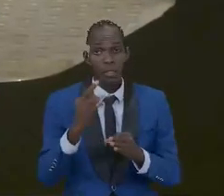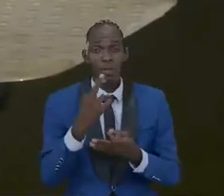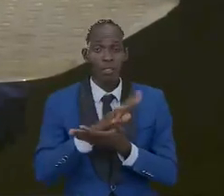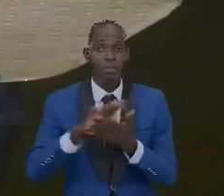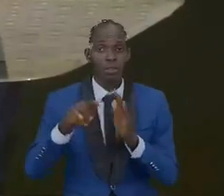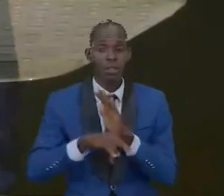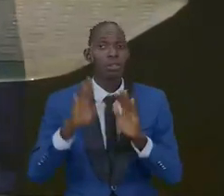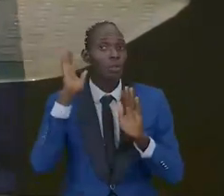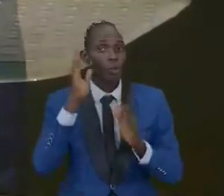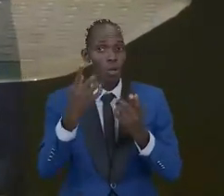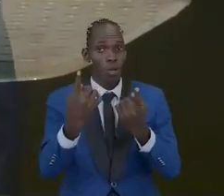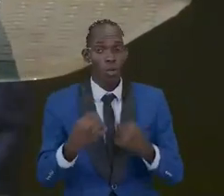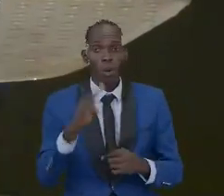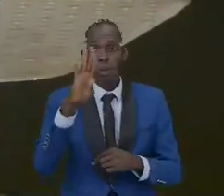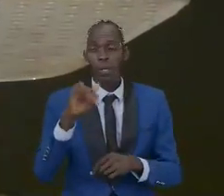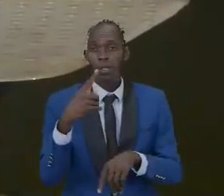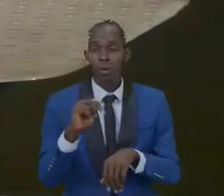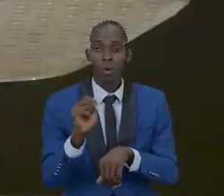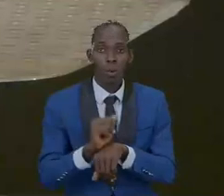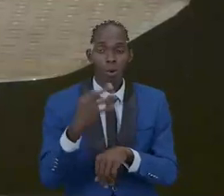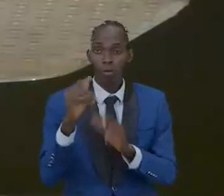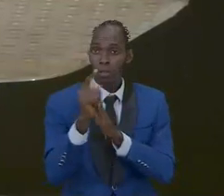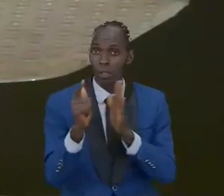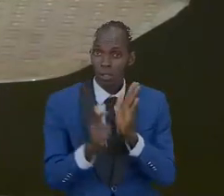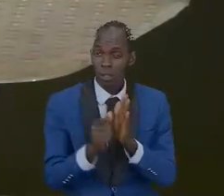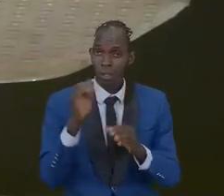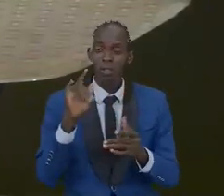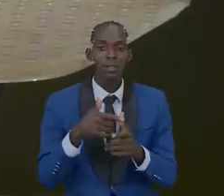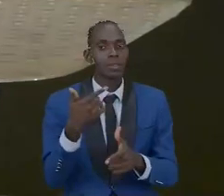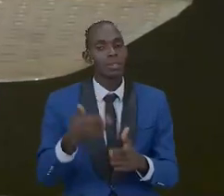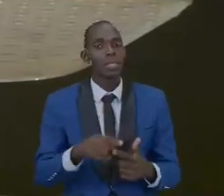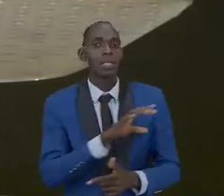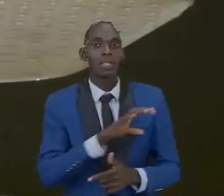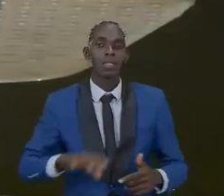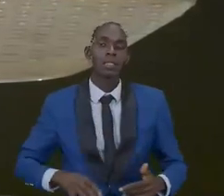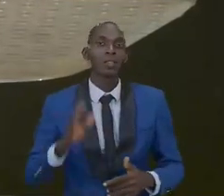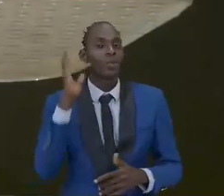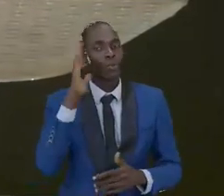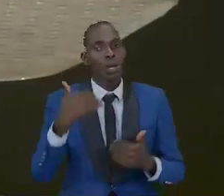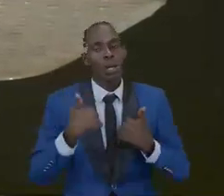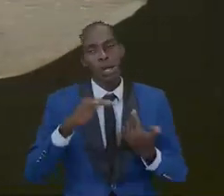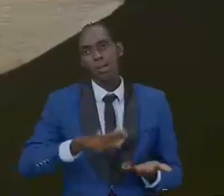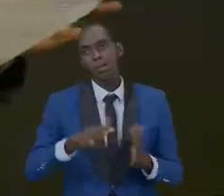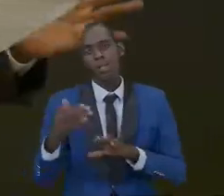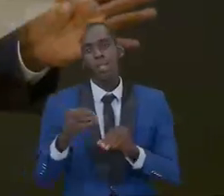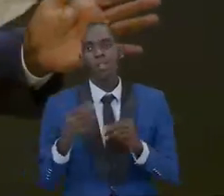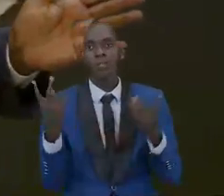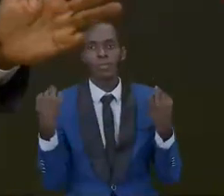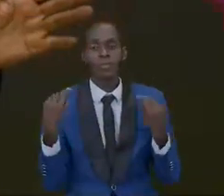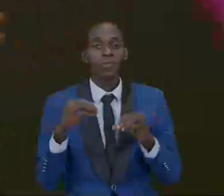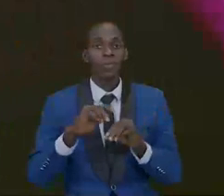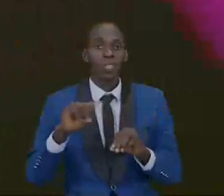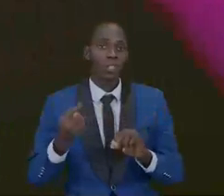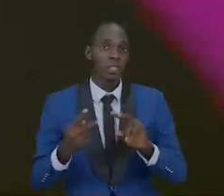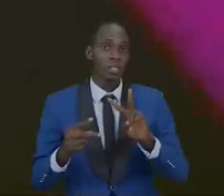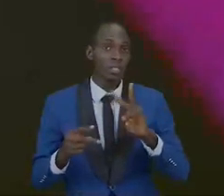peut venir par les œuvres de nos mains alors Christos serait mort en vain il y a un deuxième groupe de